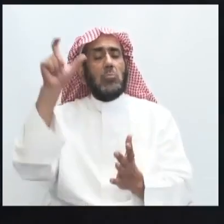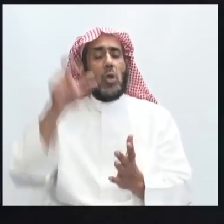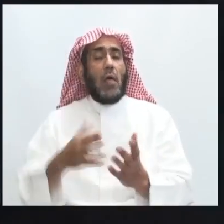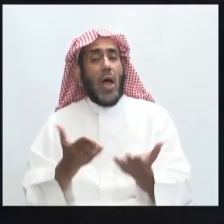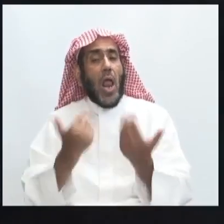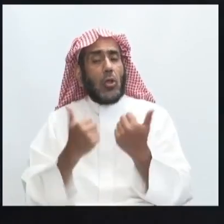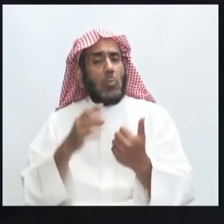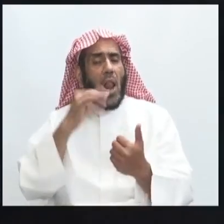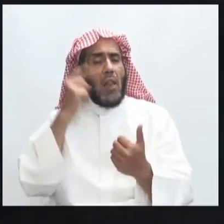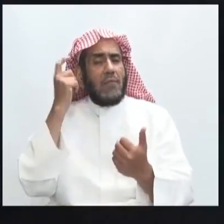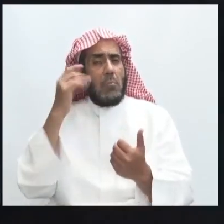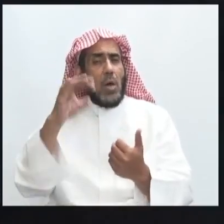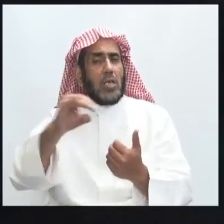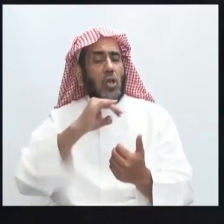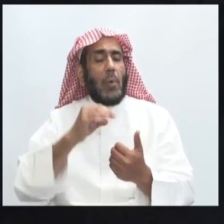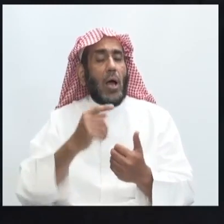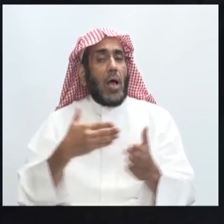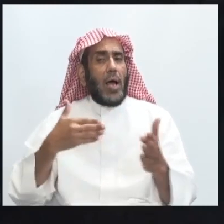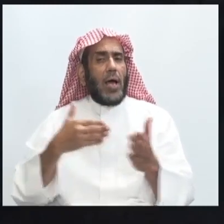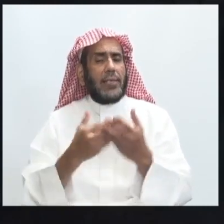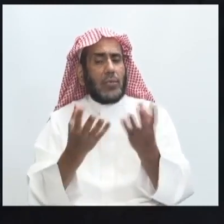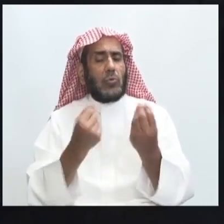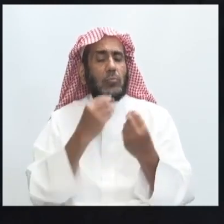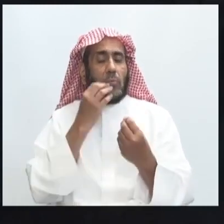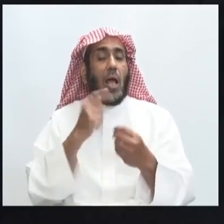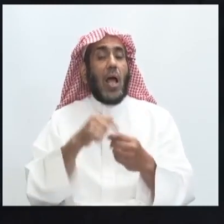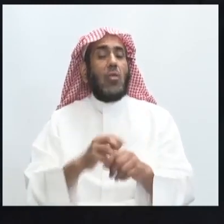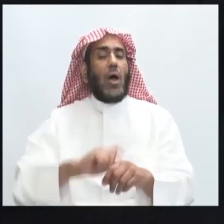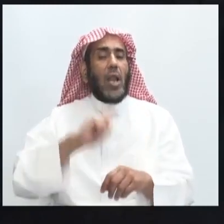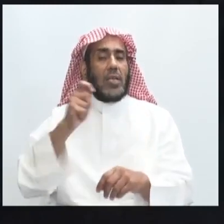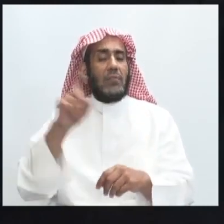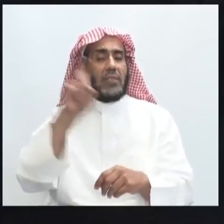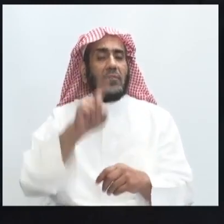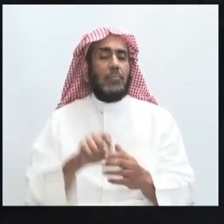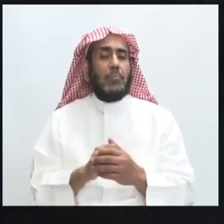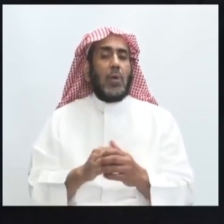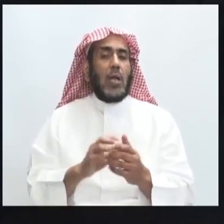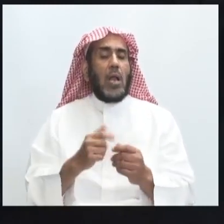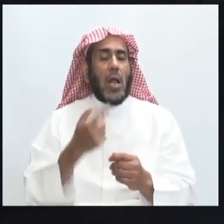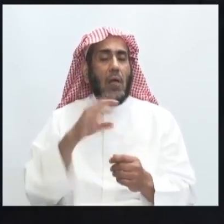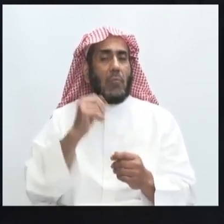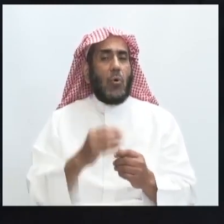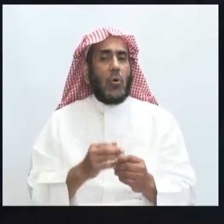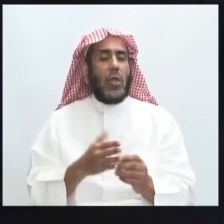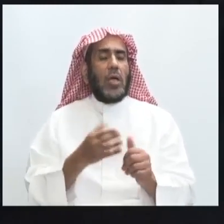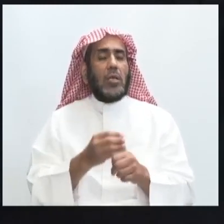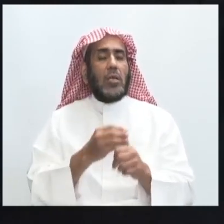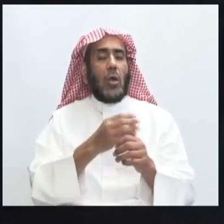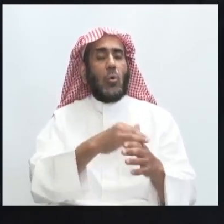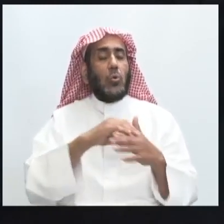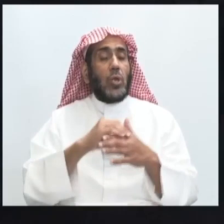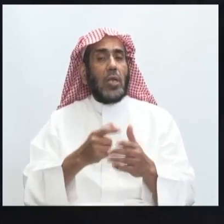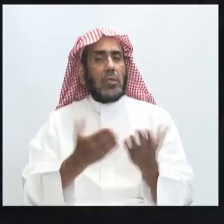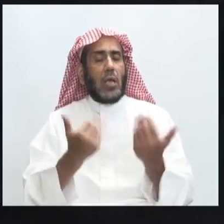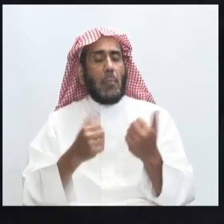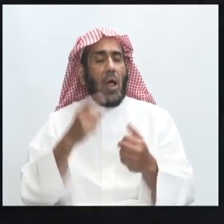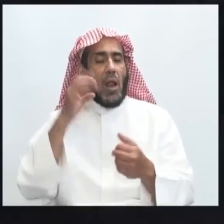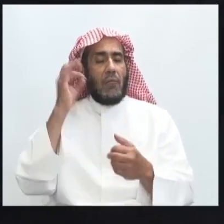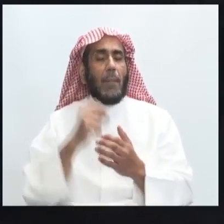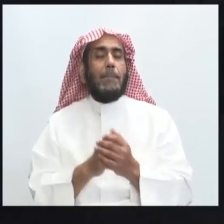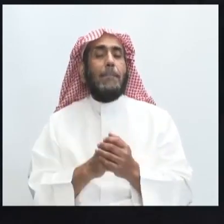اطلب الفهم او اطلب منك اجابه حتى تعطيني ذلك وهذا هو الاصل في الاستفهام ليفهم وهذا يقودنا يلقون استفهام هو الطلب والفهم كما